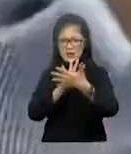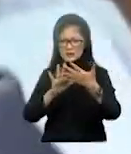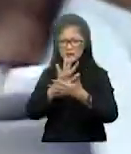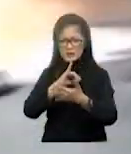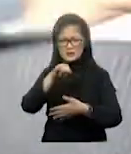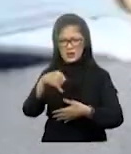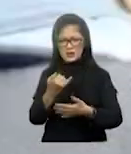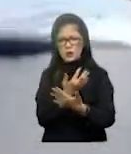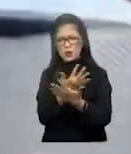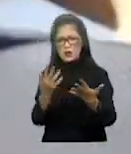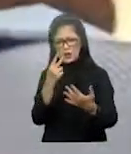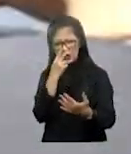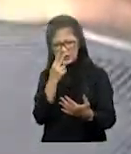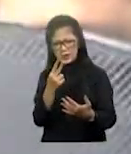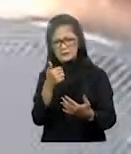baru.